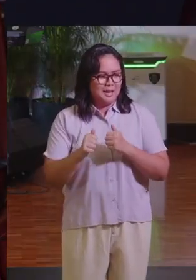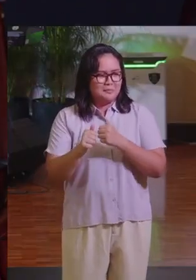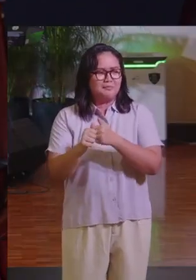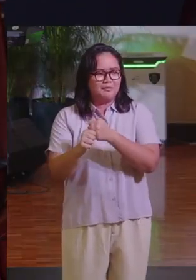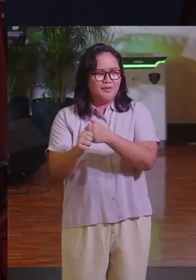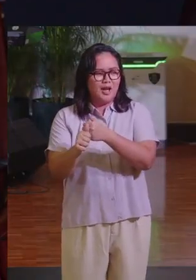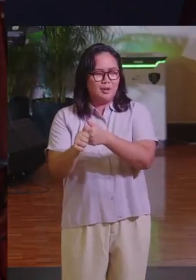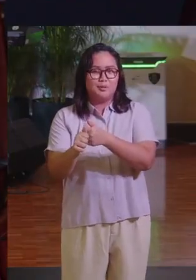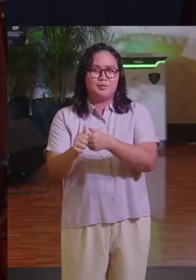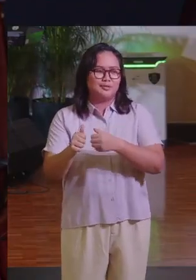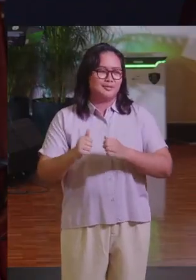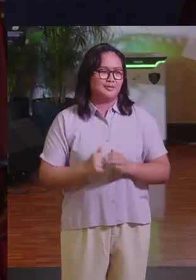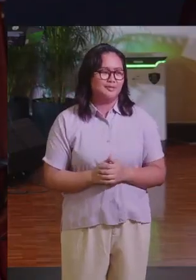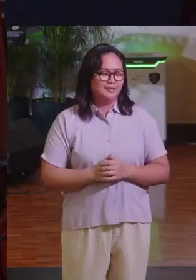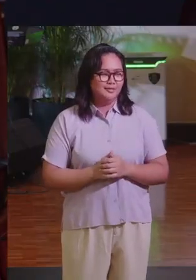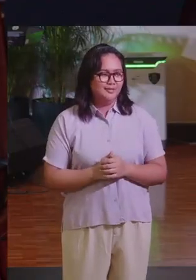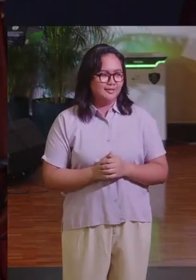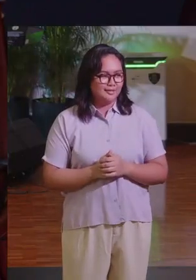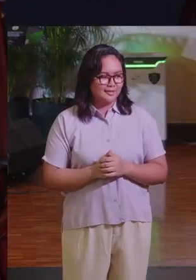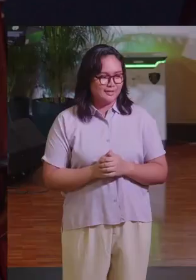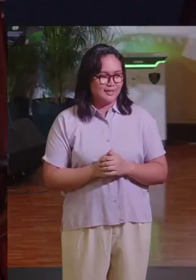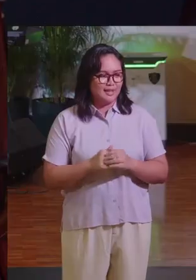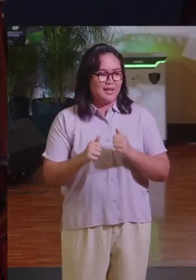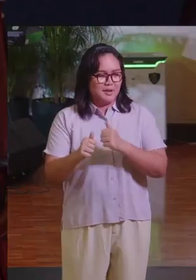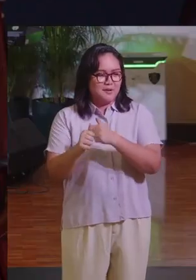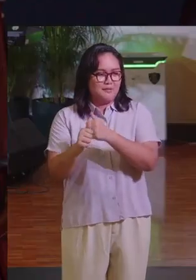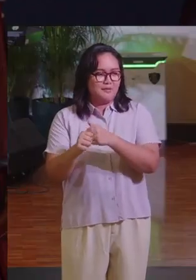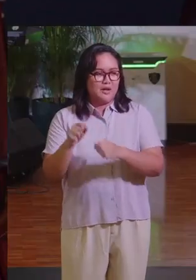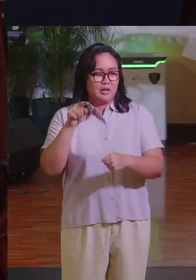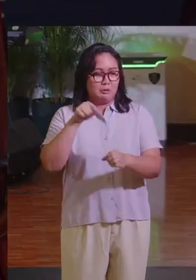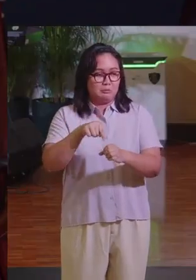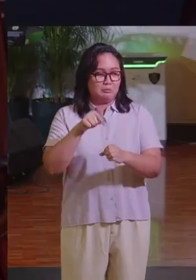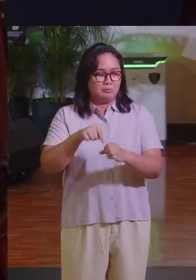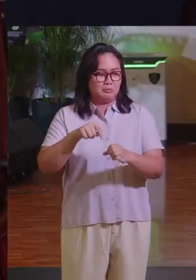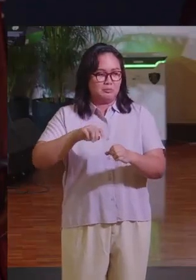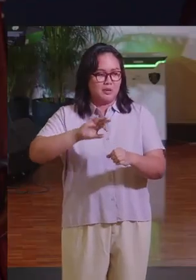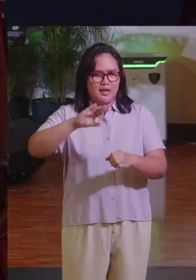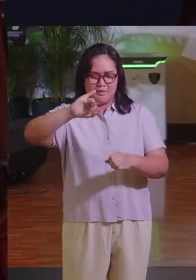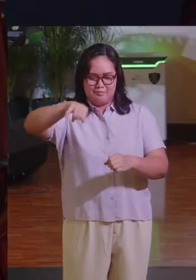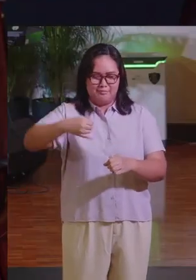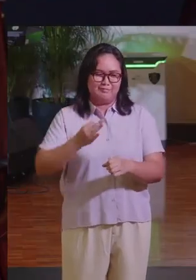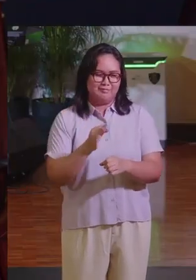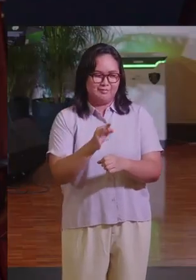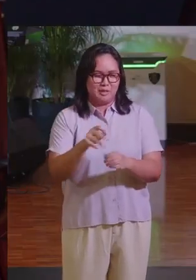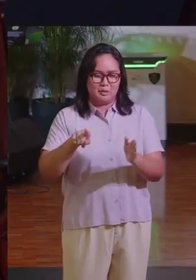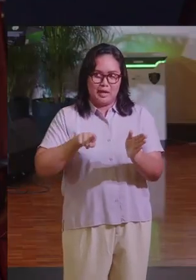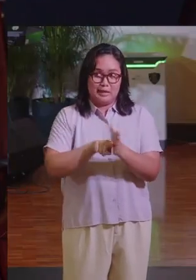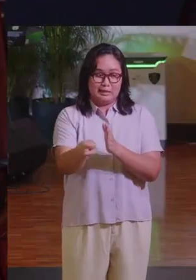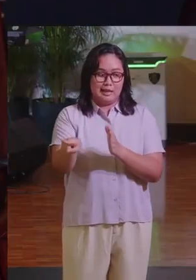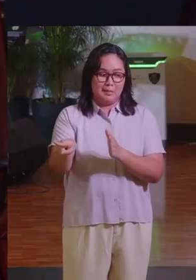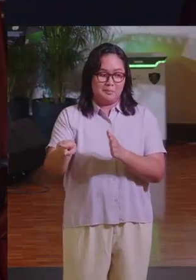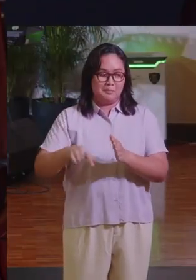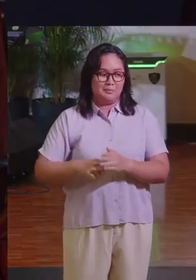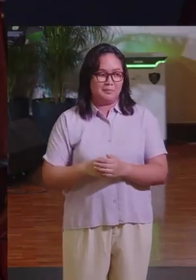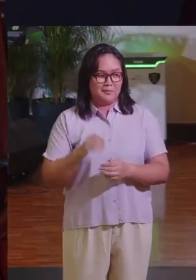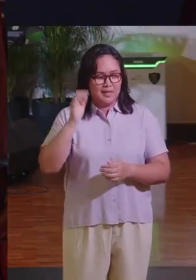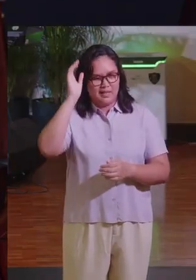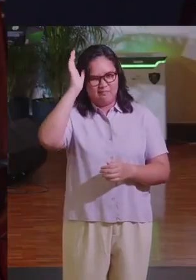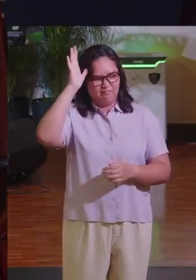Siya ay isang paghabol sa isang lingkod na umiiwas o tumalikod sa kanyang panawagan.